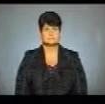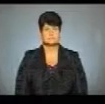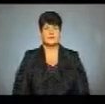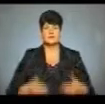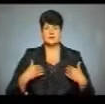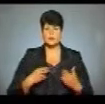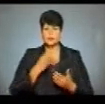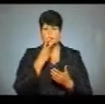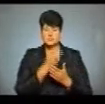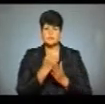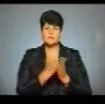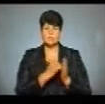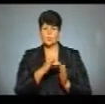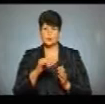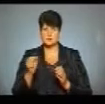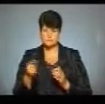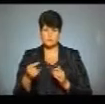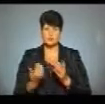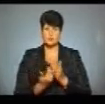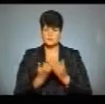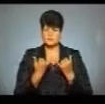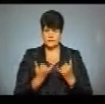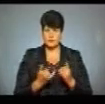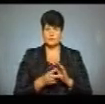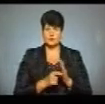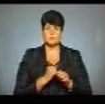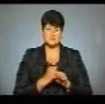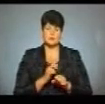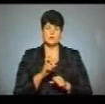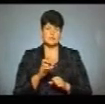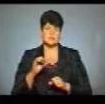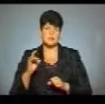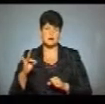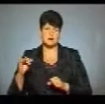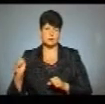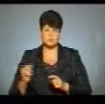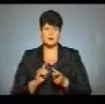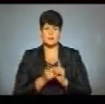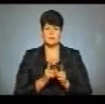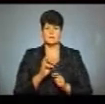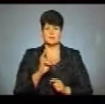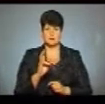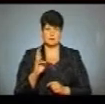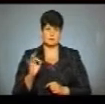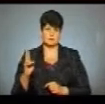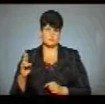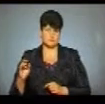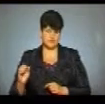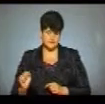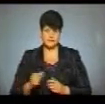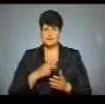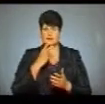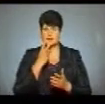Вітаю глядачів телеканалу ЮА Тернопіль. В ефірі новини. У студії Богдана Сарабун. Сурдопереклад Надія Коцовська. Дивіться